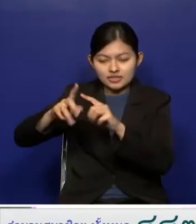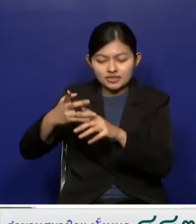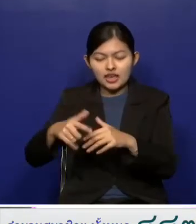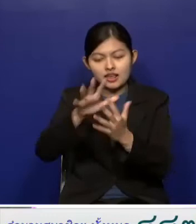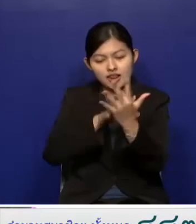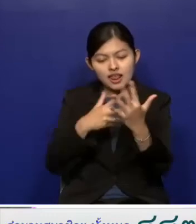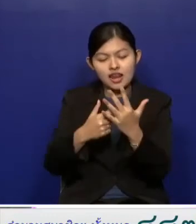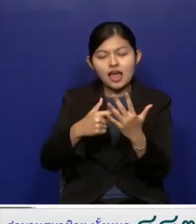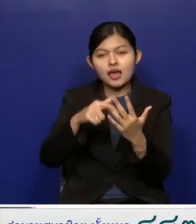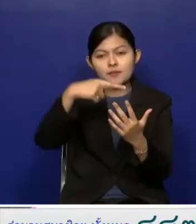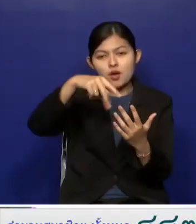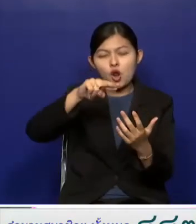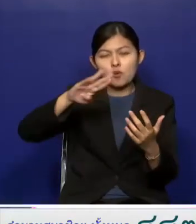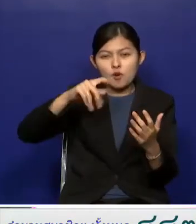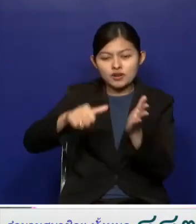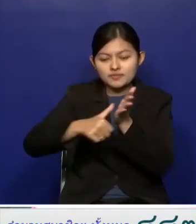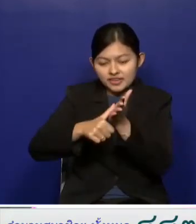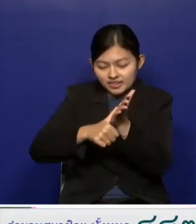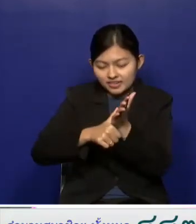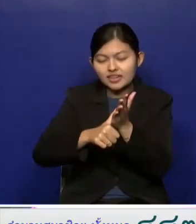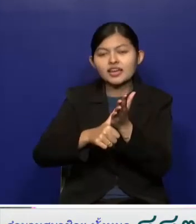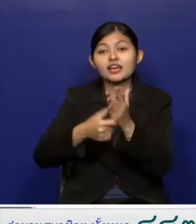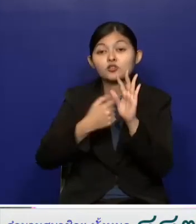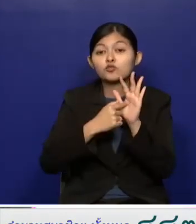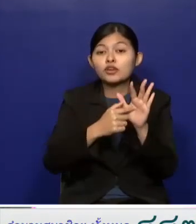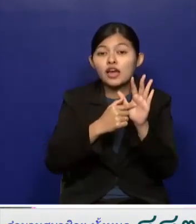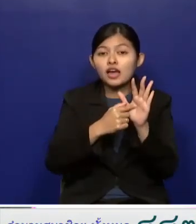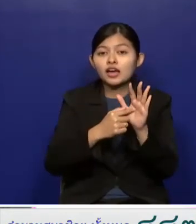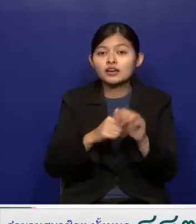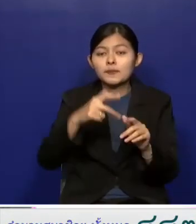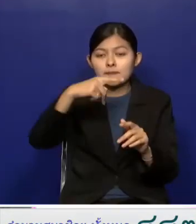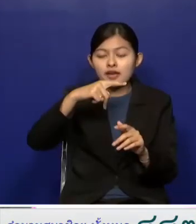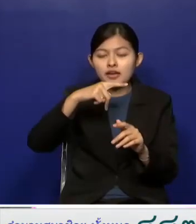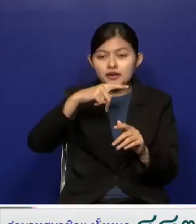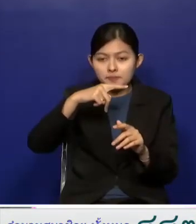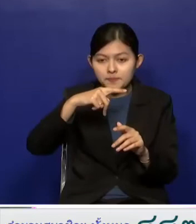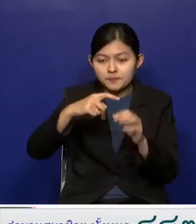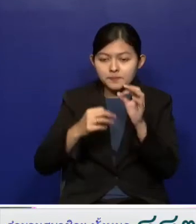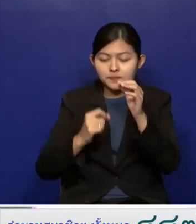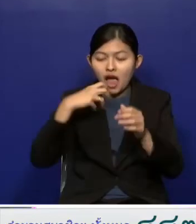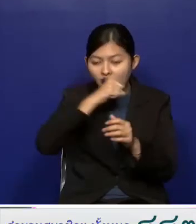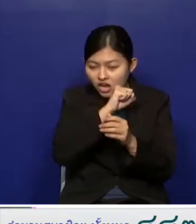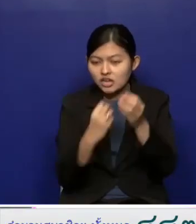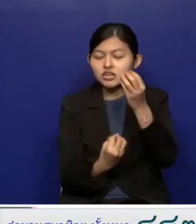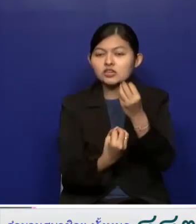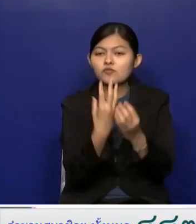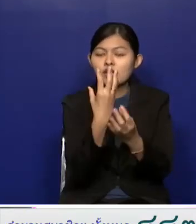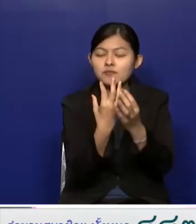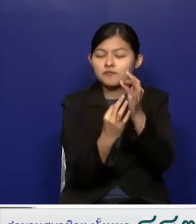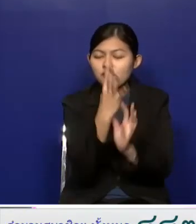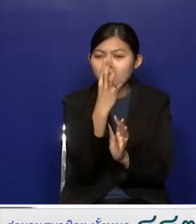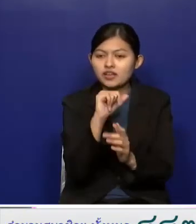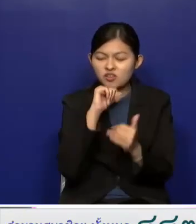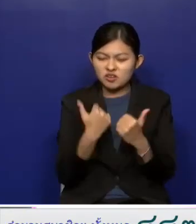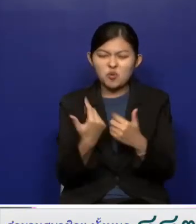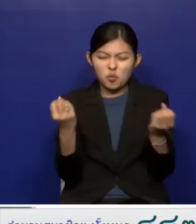ชบัญญัติที่จะมีการแก้ไขนะครับเช่นมาตรการอ้อยไฟไหม้และลดตัดอ้อยปัจจุบันก็ยังมีปัญหาม